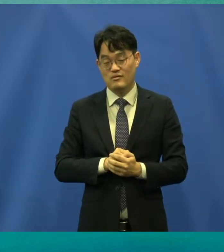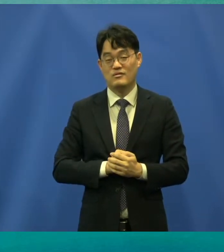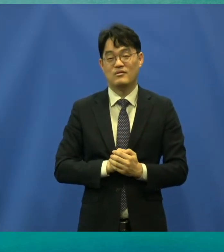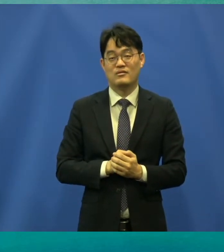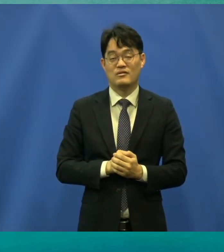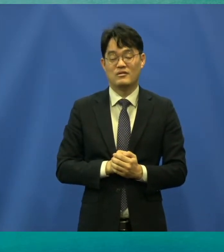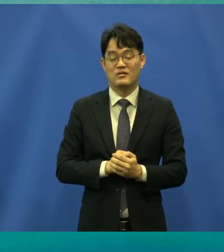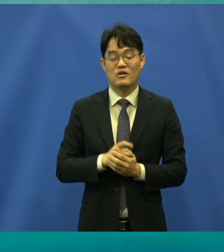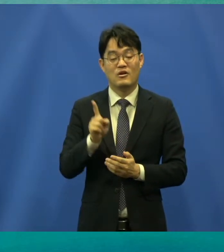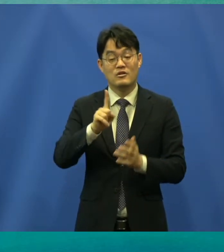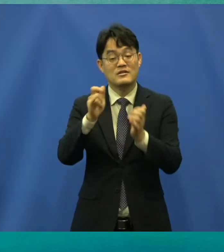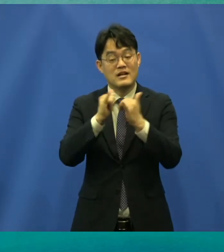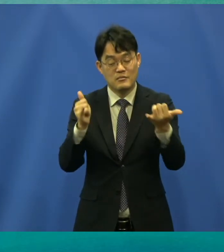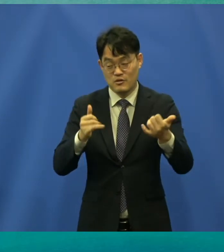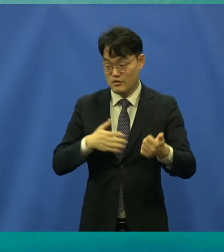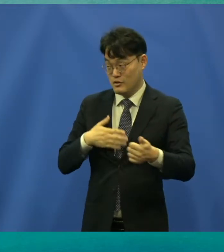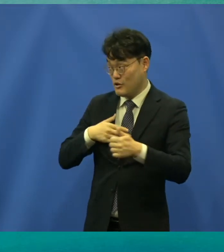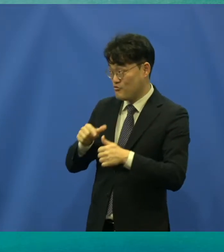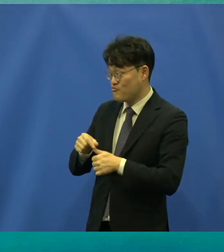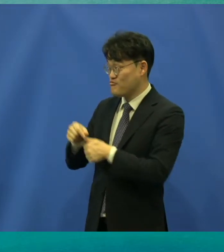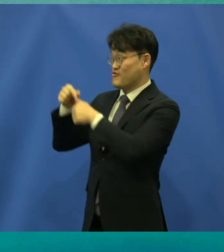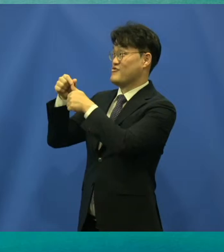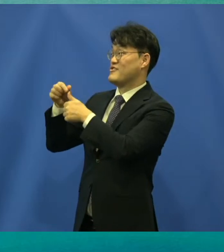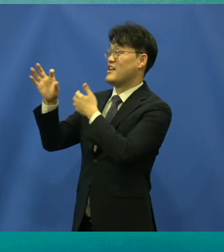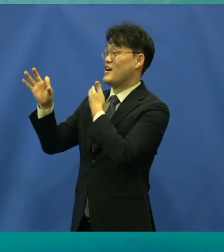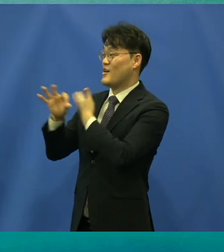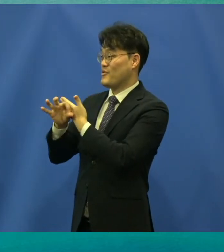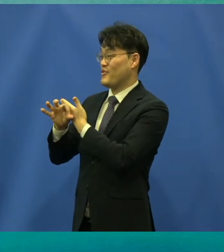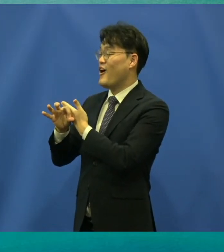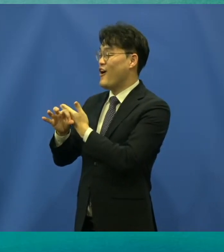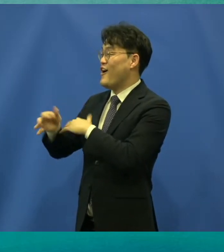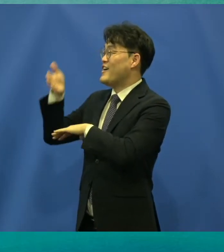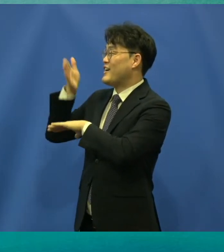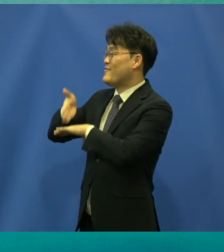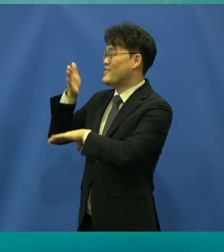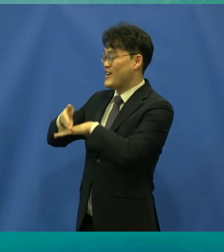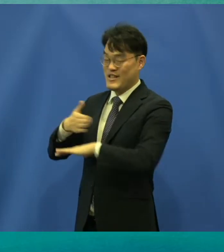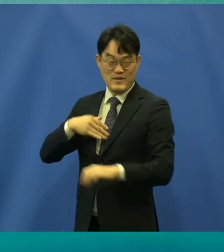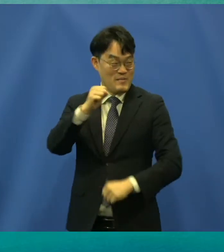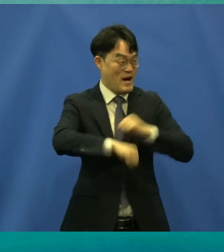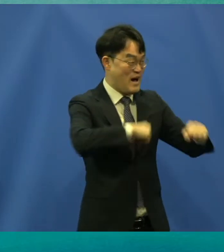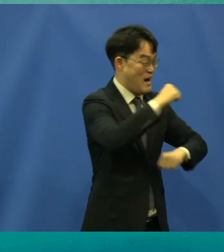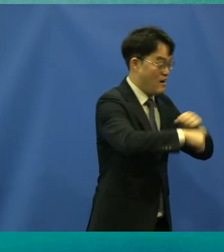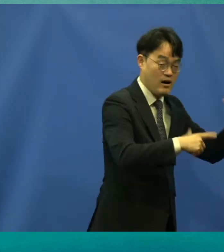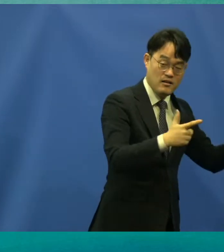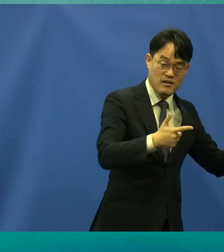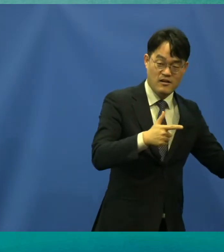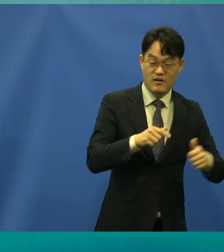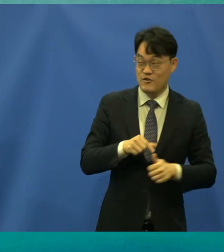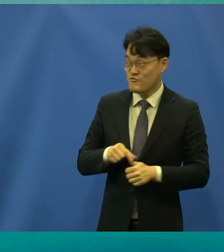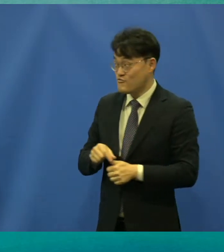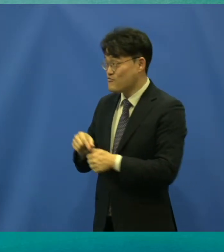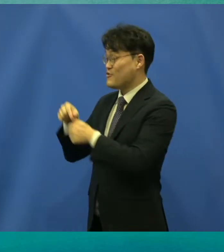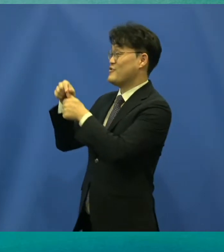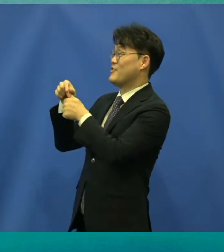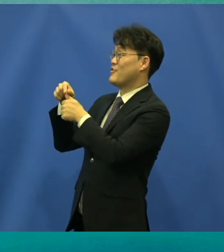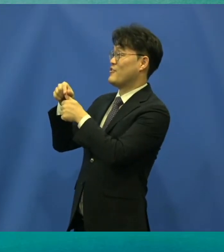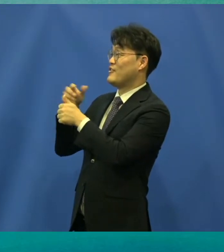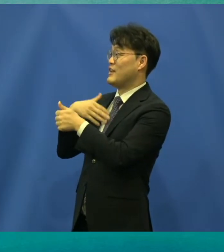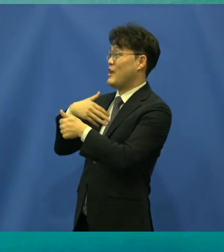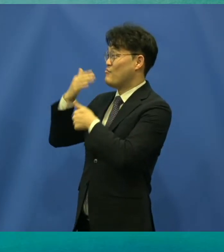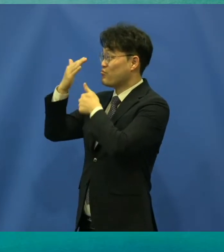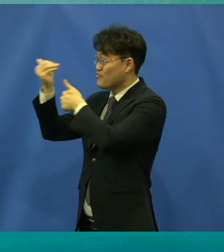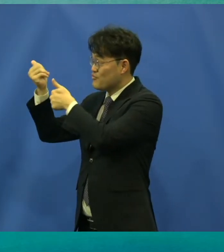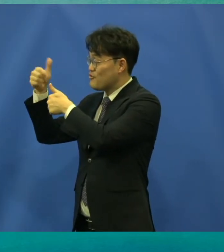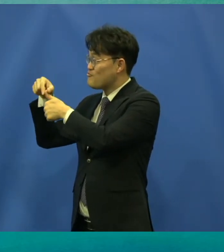구원을 받은 사람은 사명으로 가게 되어 있습니다. 그건 서로 연결되어 있습니다. 나를 부르신 이가 나를 보내신다는 거죠. 이